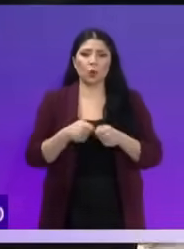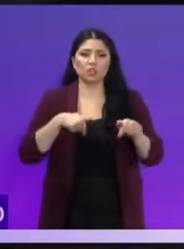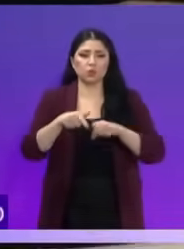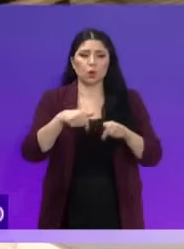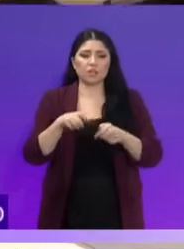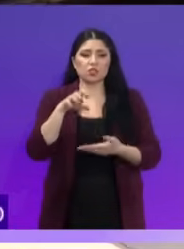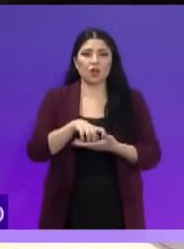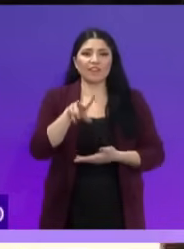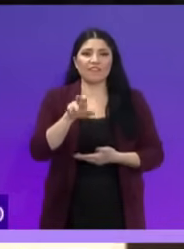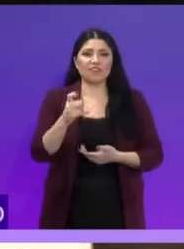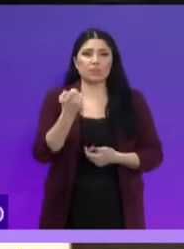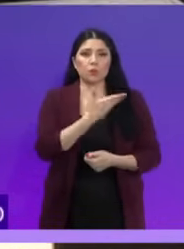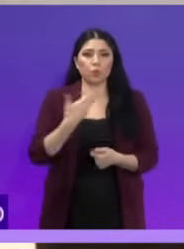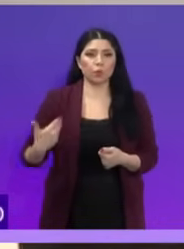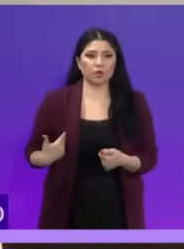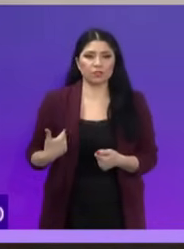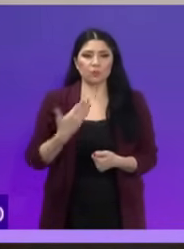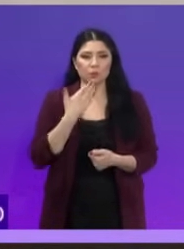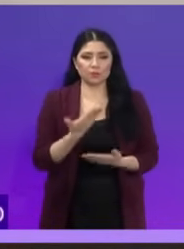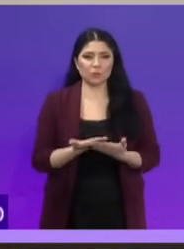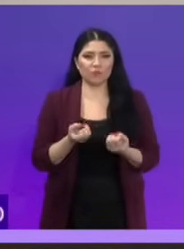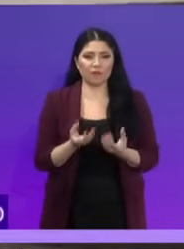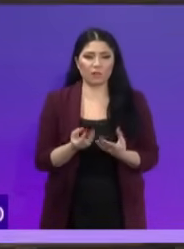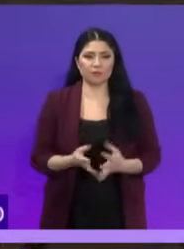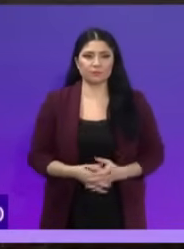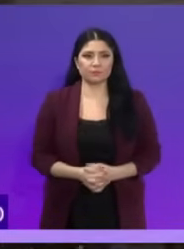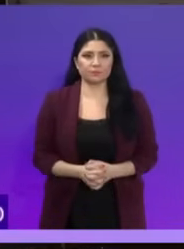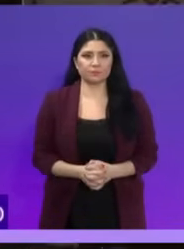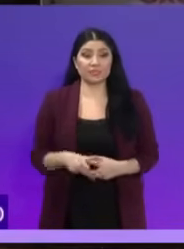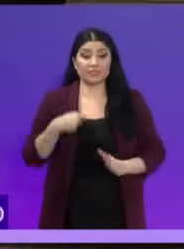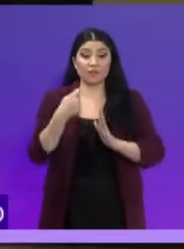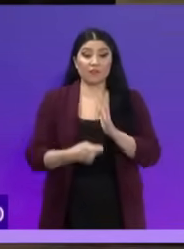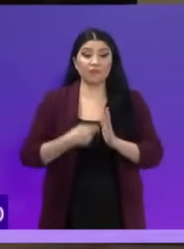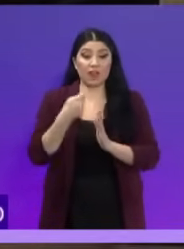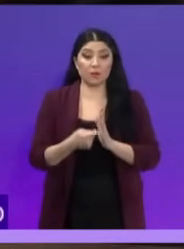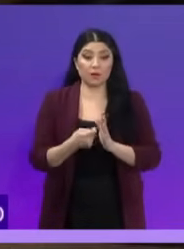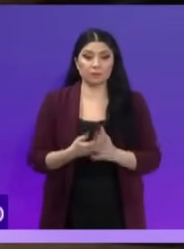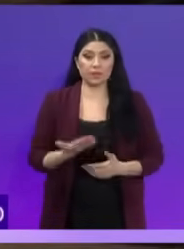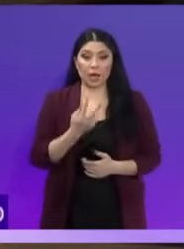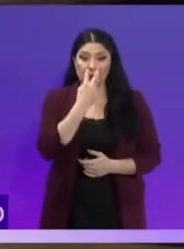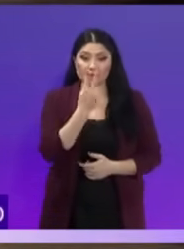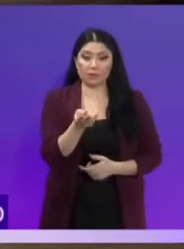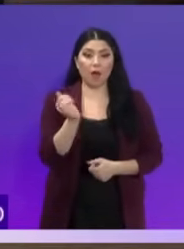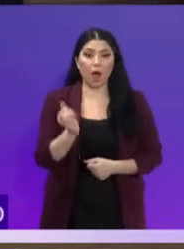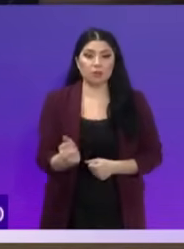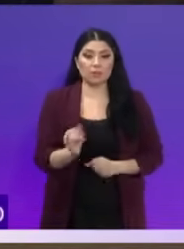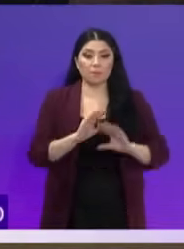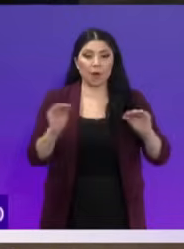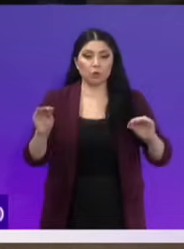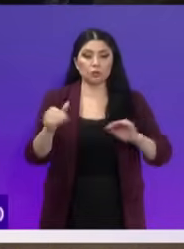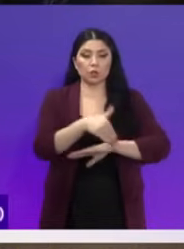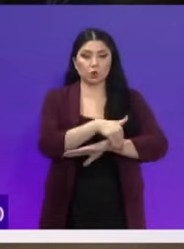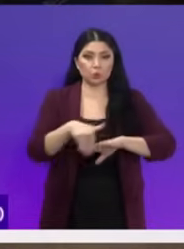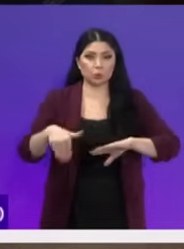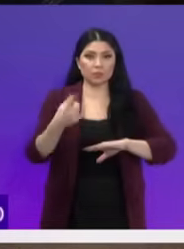zona de vest a capitalei. Valentin Stan, mulțumesc. Așadar, sunt imagini pe care le vedem astăzi pe mai multe